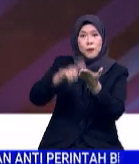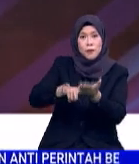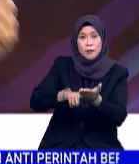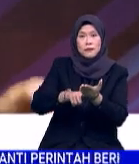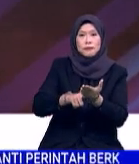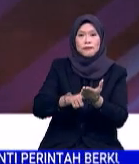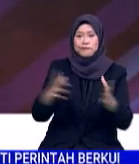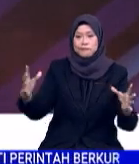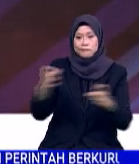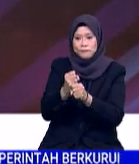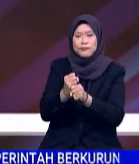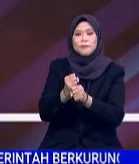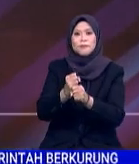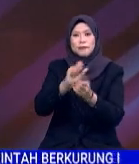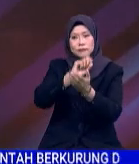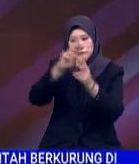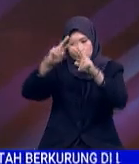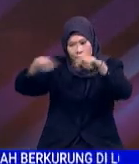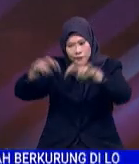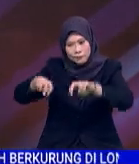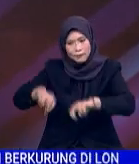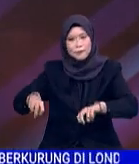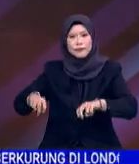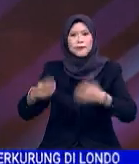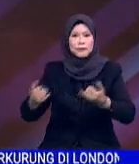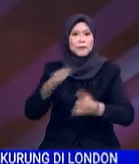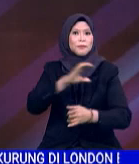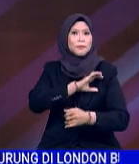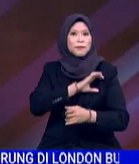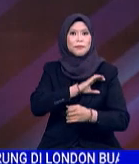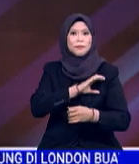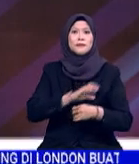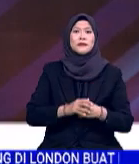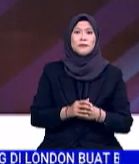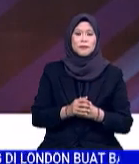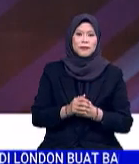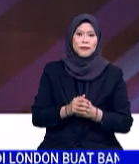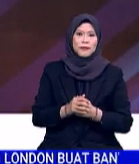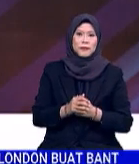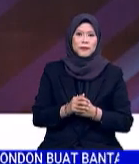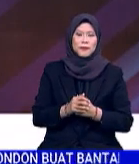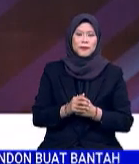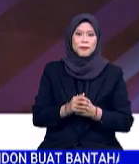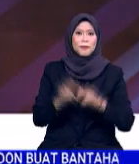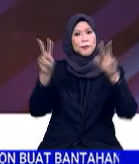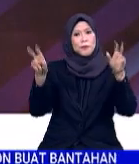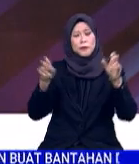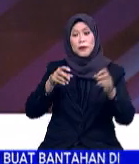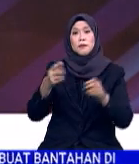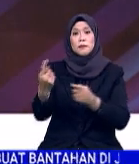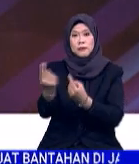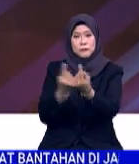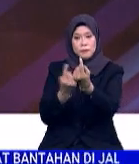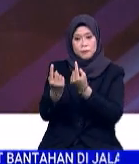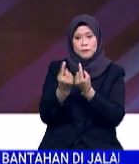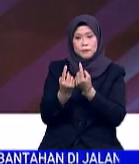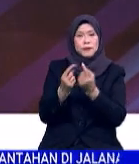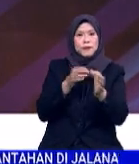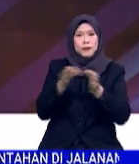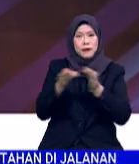satu lokaliti dan kita sedang mengambil apa dipanggil tu keterangan-keterangan